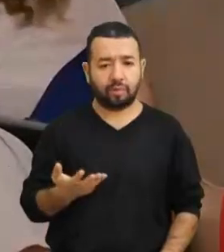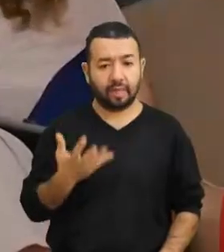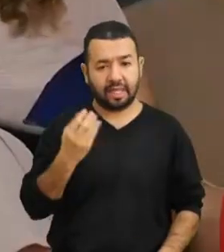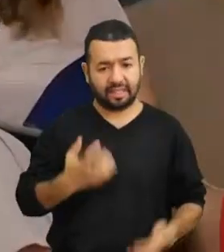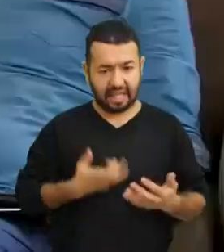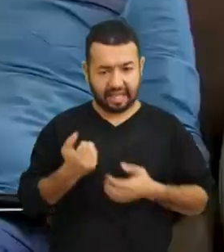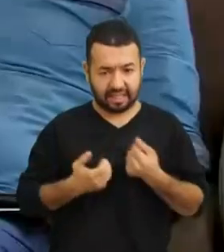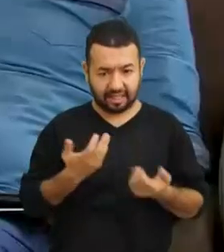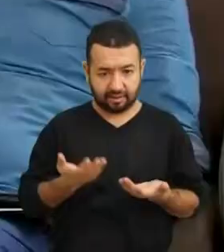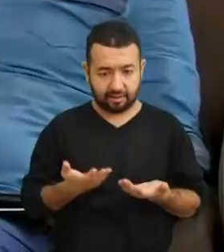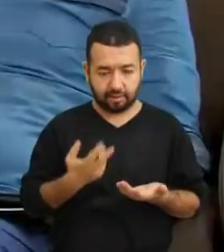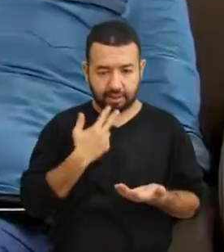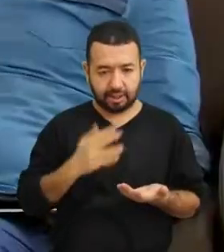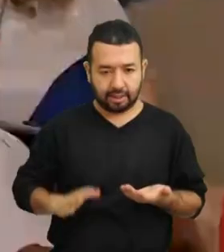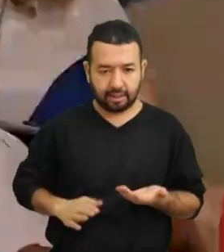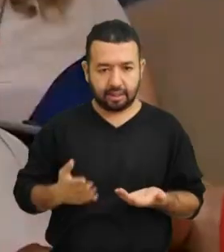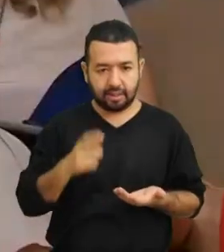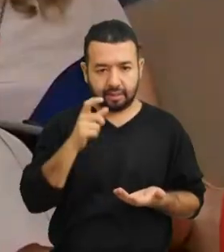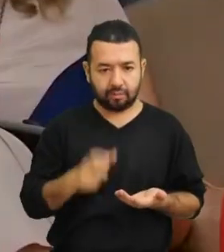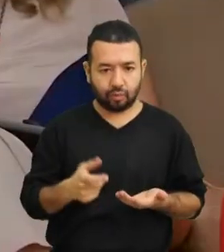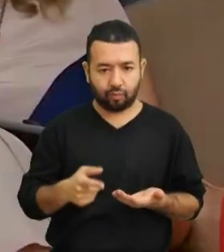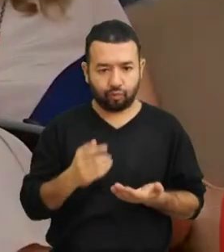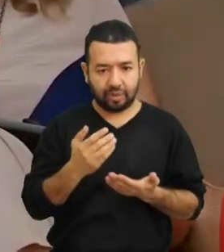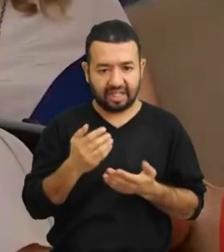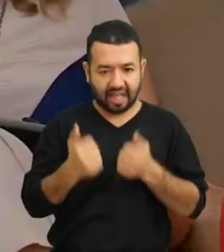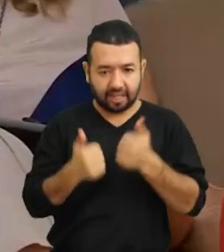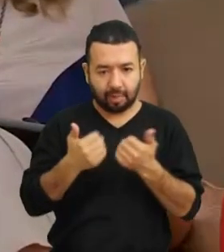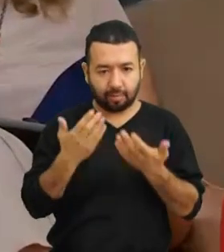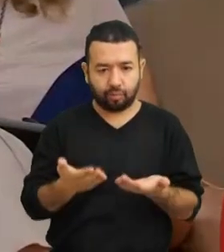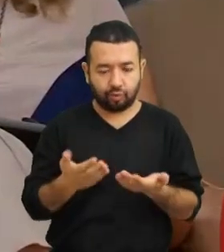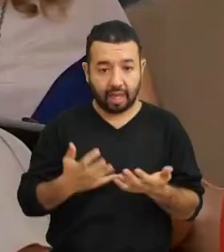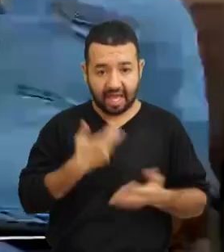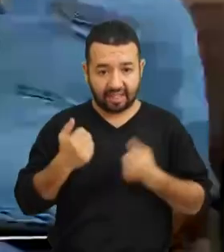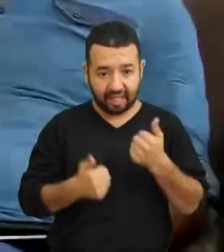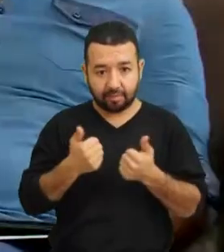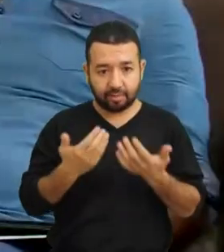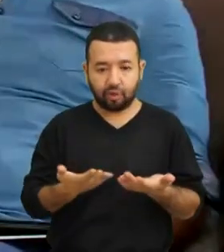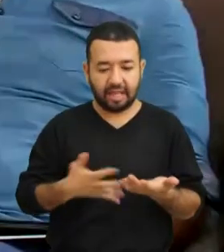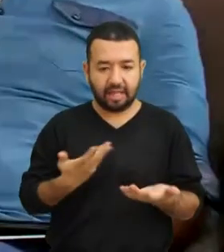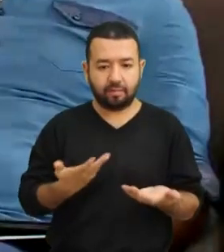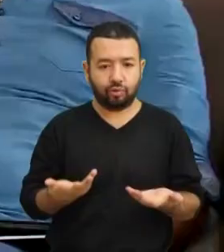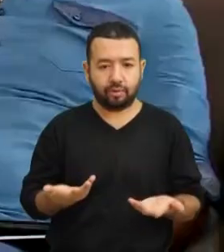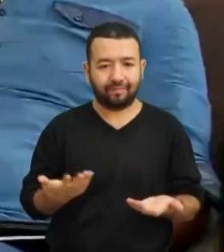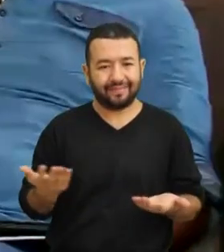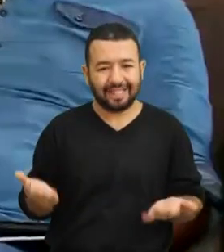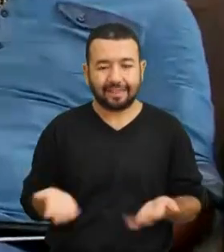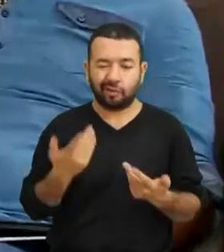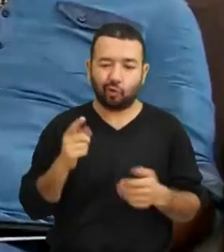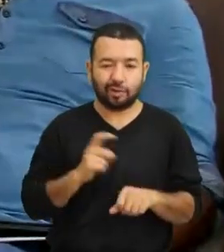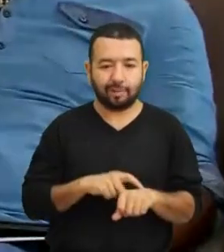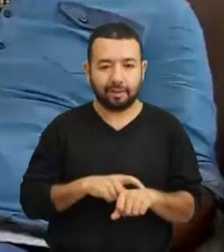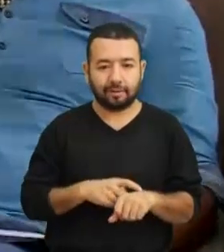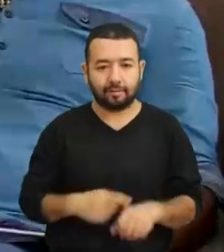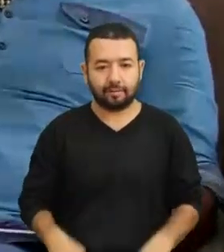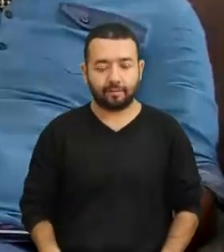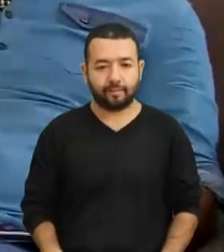Nasıl daha heyecanlı? Kızım, bungee jumping yarışması mı bu? Nedir? Ne heyecanı yani? Neyse, o zaman... Siyah deriden üzeri